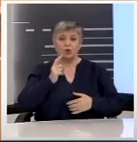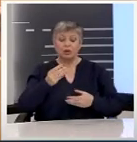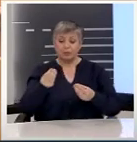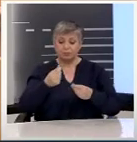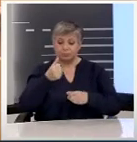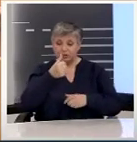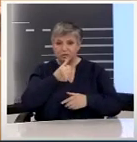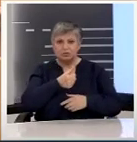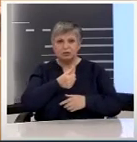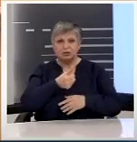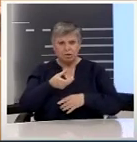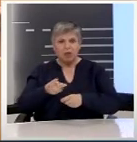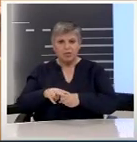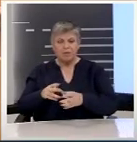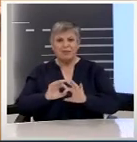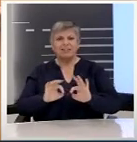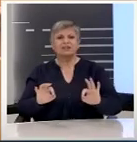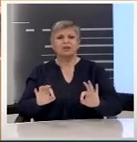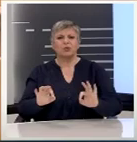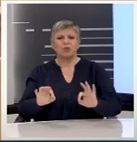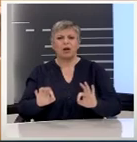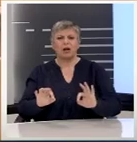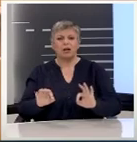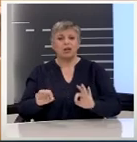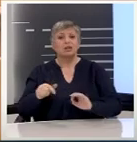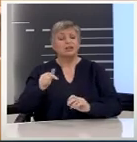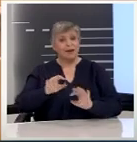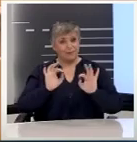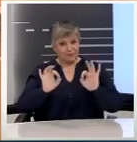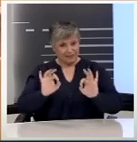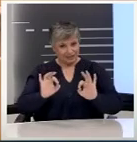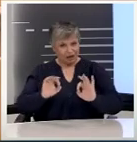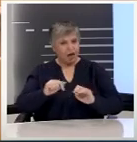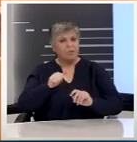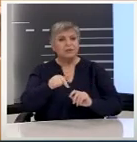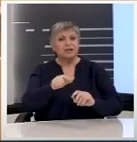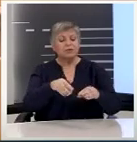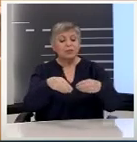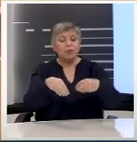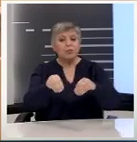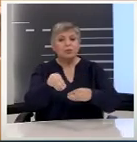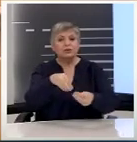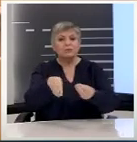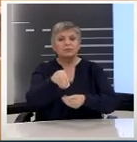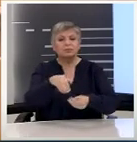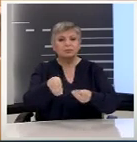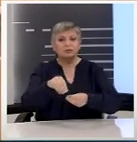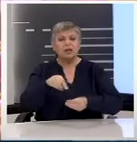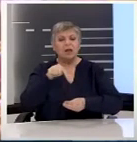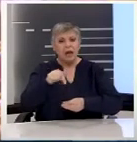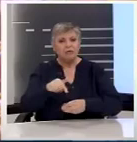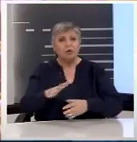έχουμε 7 νεκρούς σε αυτή την υπόθεση. Από την πρώτη στιγμή λοιπόν σας είπα... Κύριε Υπουργέ, 2 λεπτά. Ναι,